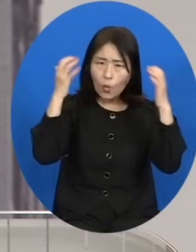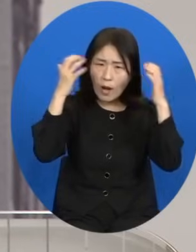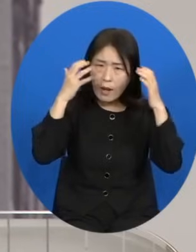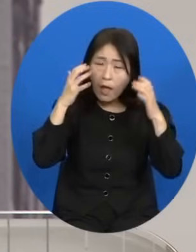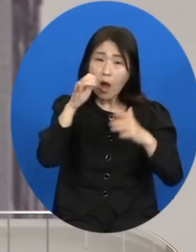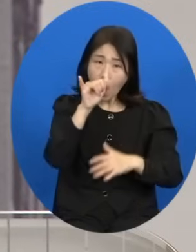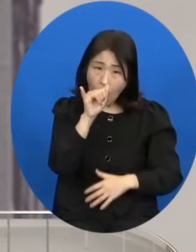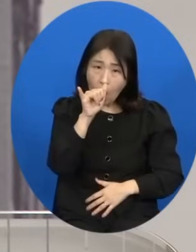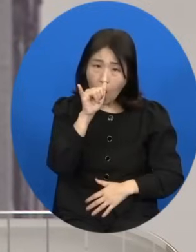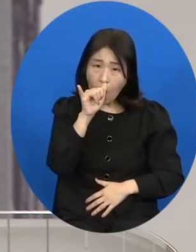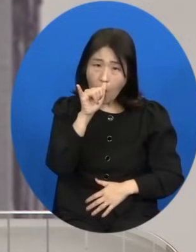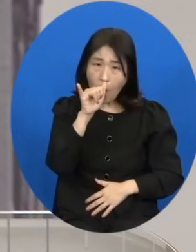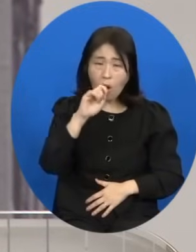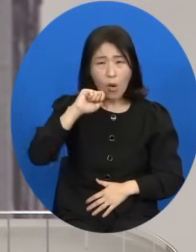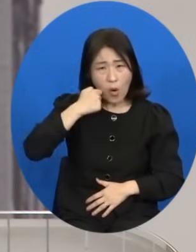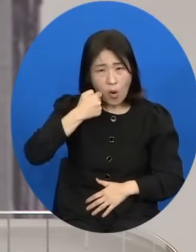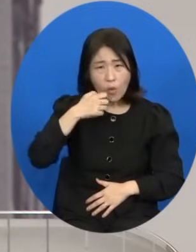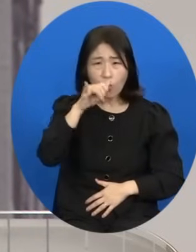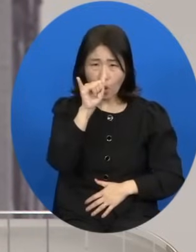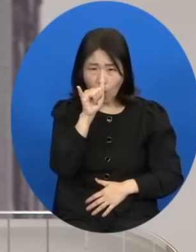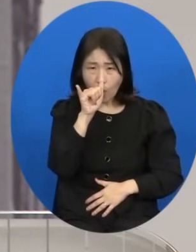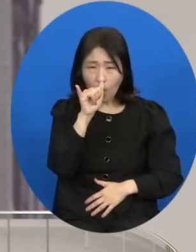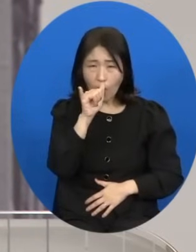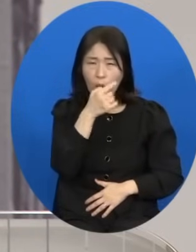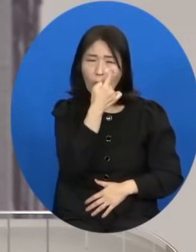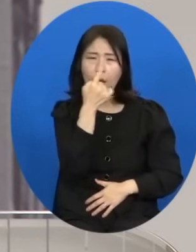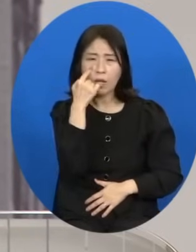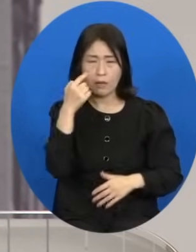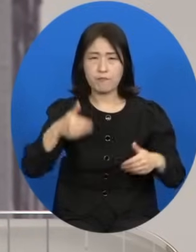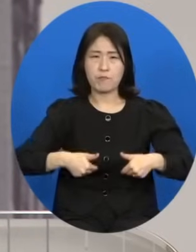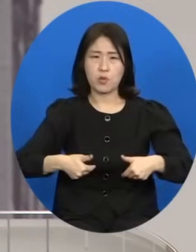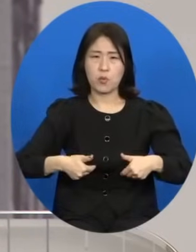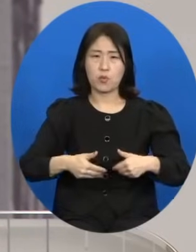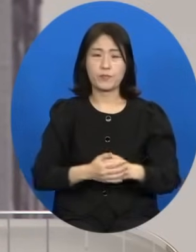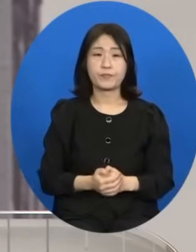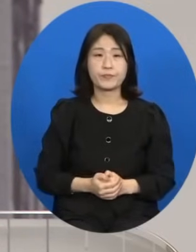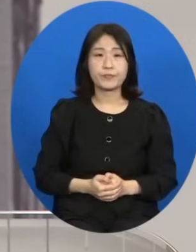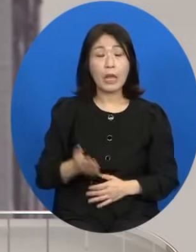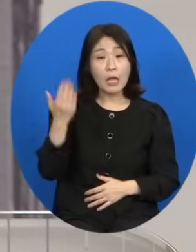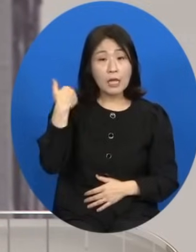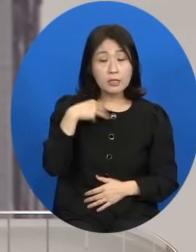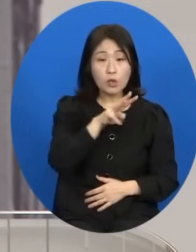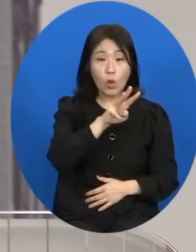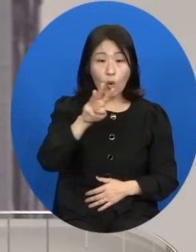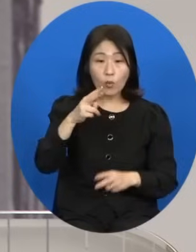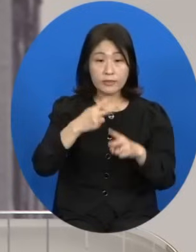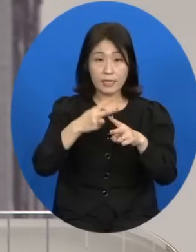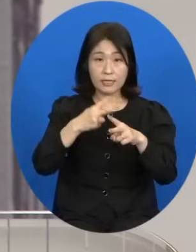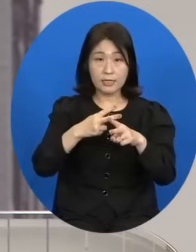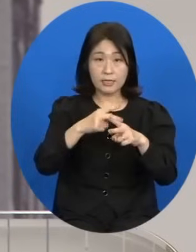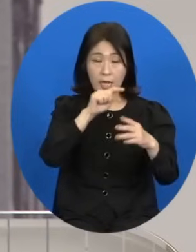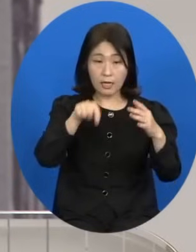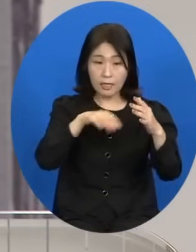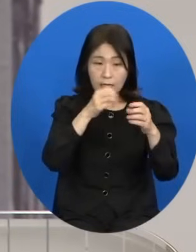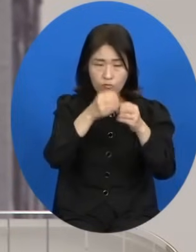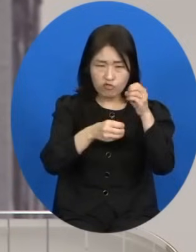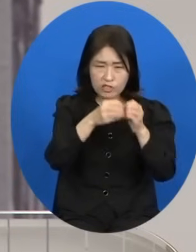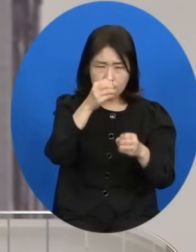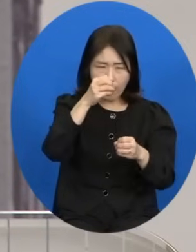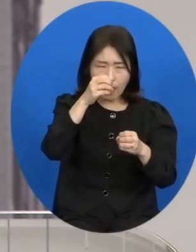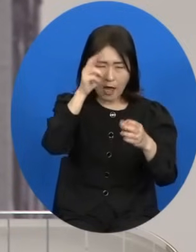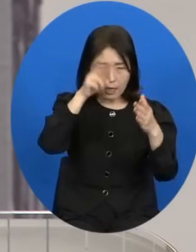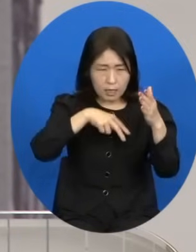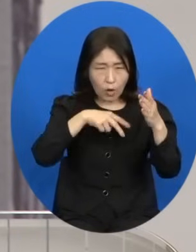어려움이 있느냐 예전에 스라는 웹사이트에서 이런 글을 아티클을 읽었습니다 위대한 리더들은